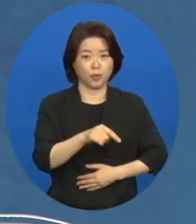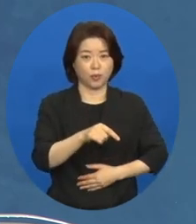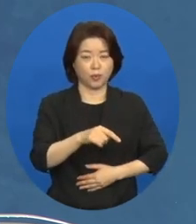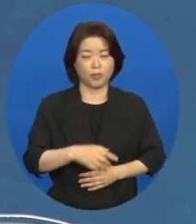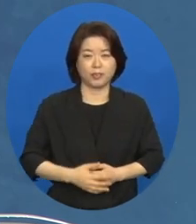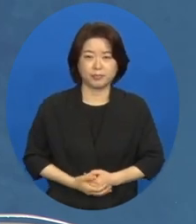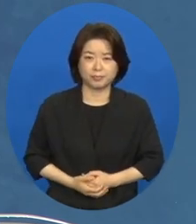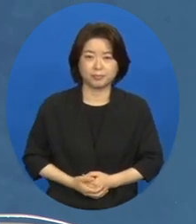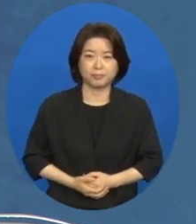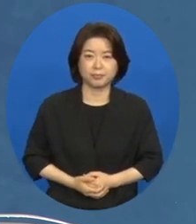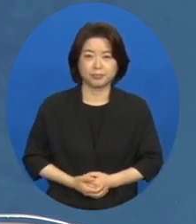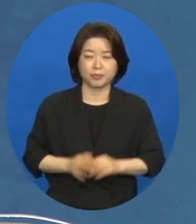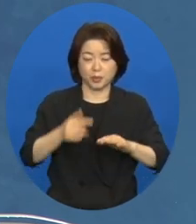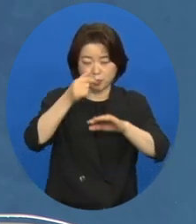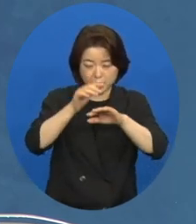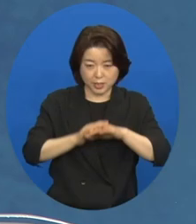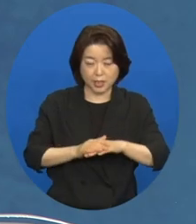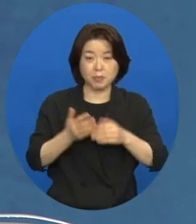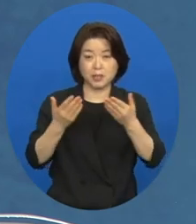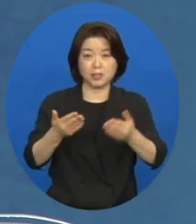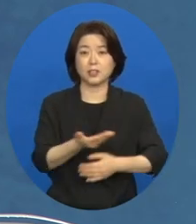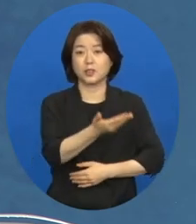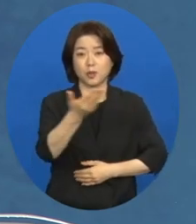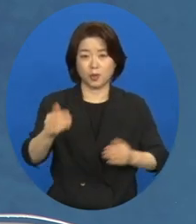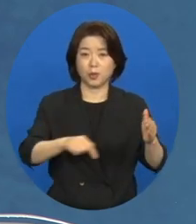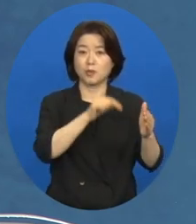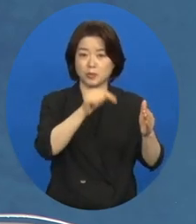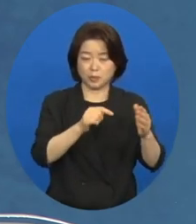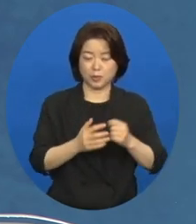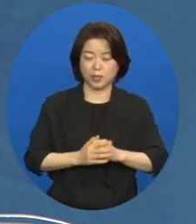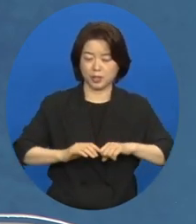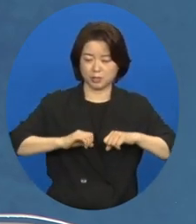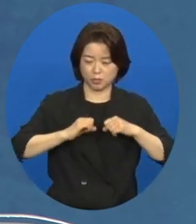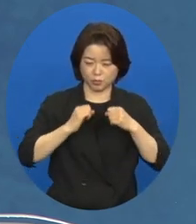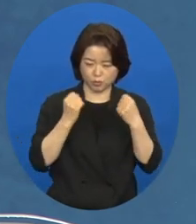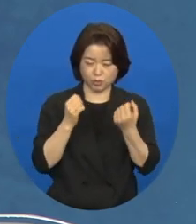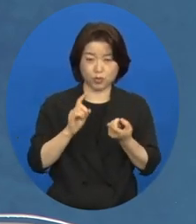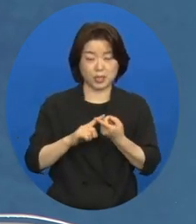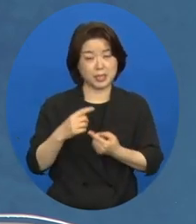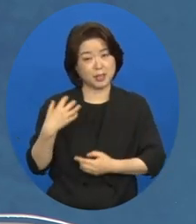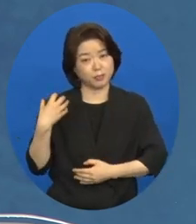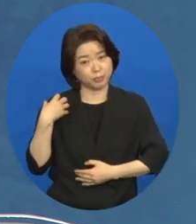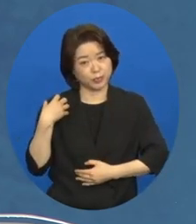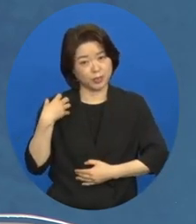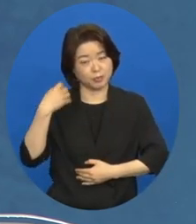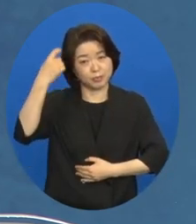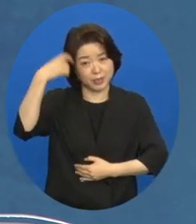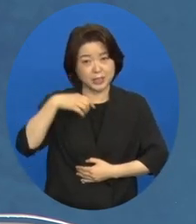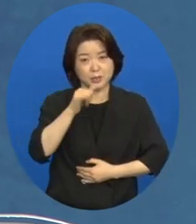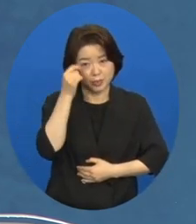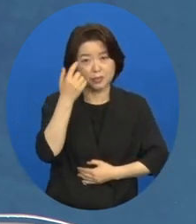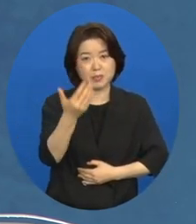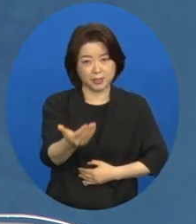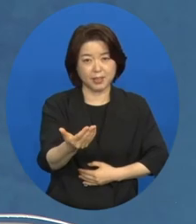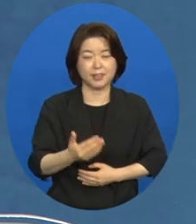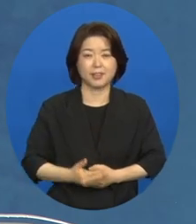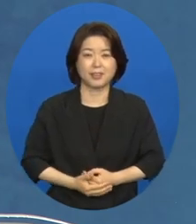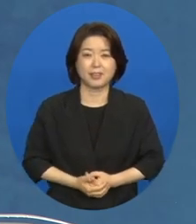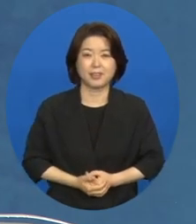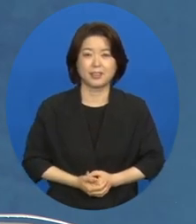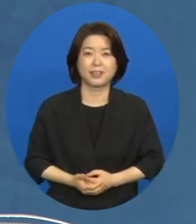오늘 예배하고 계신 여러분 중에 순종에 대한 부담을 주시는 분 계십니까?